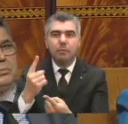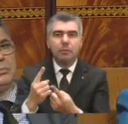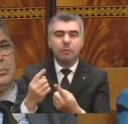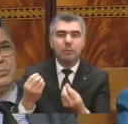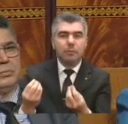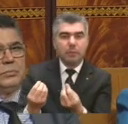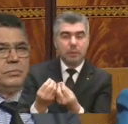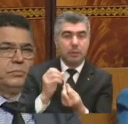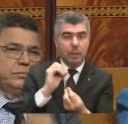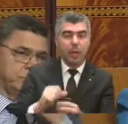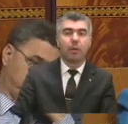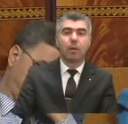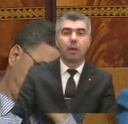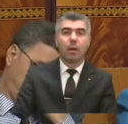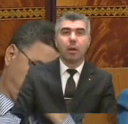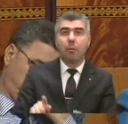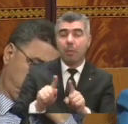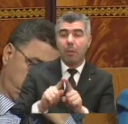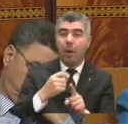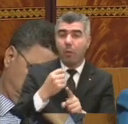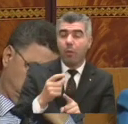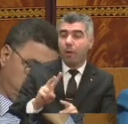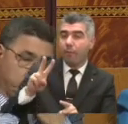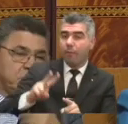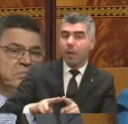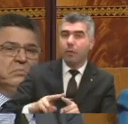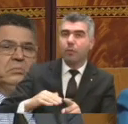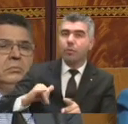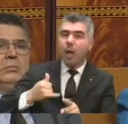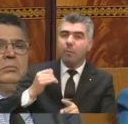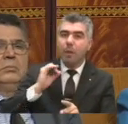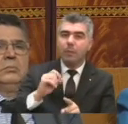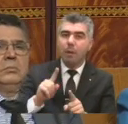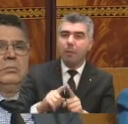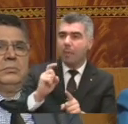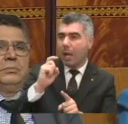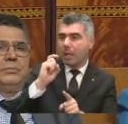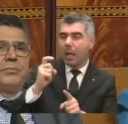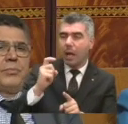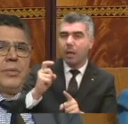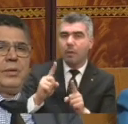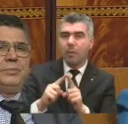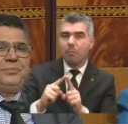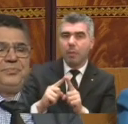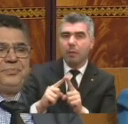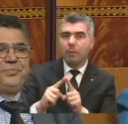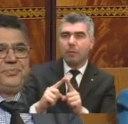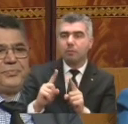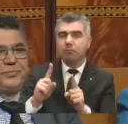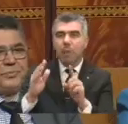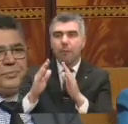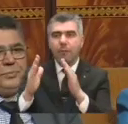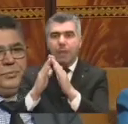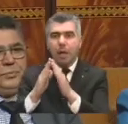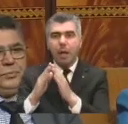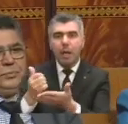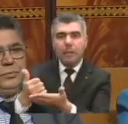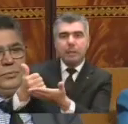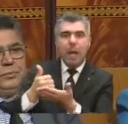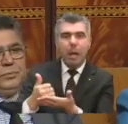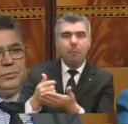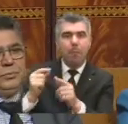برنامج فرصة يعرف مآسي حقيقية، الشباب تورطوا في كراء محلات، شباب قبلت مشاريعهم دون حصول على الدعم